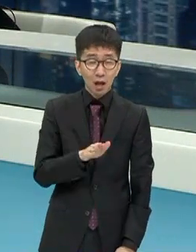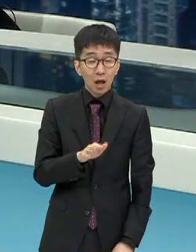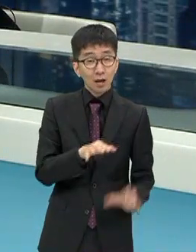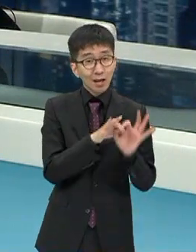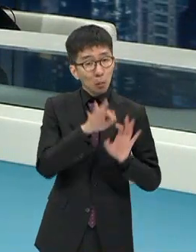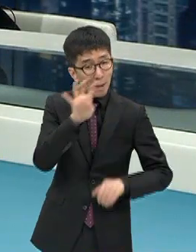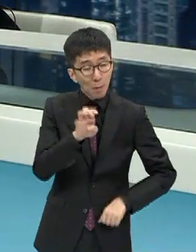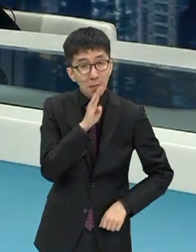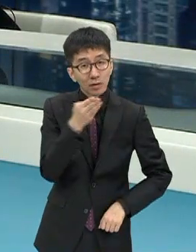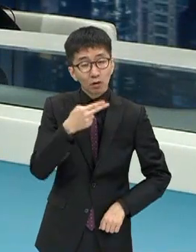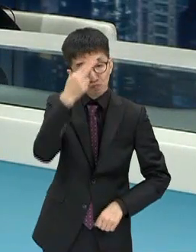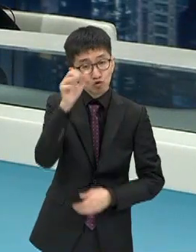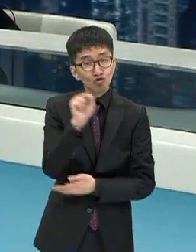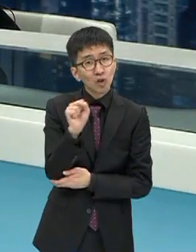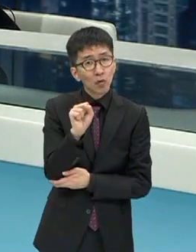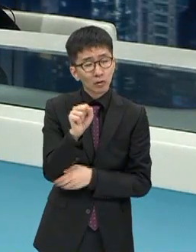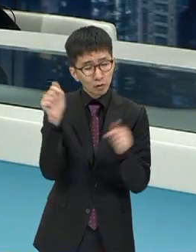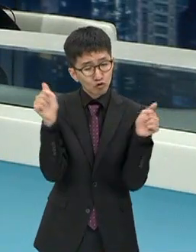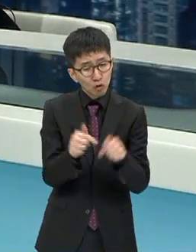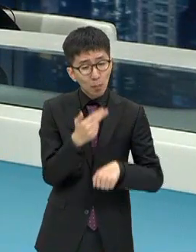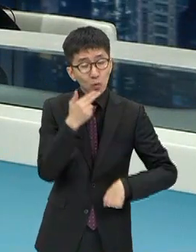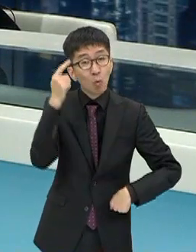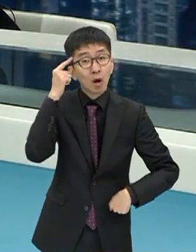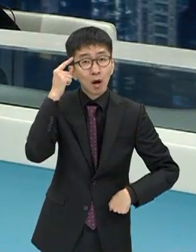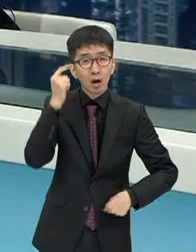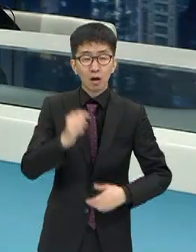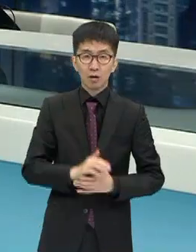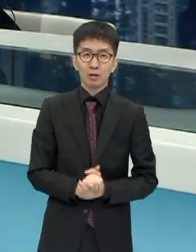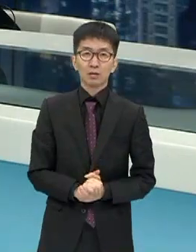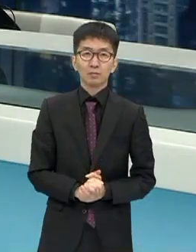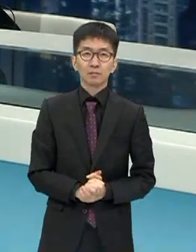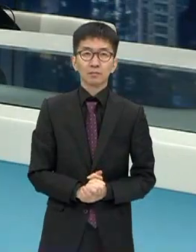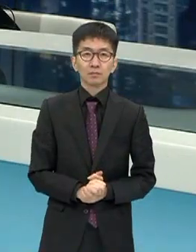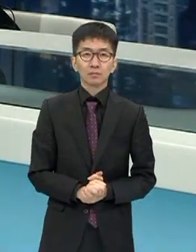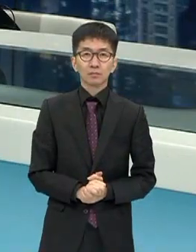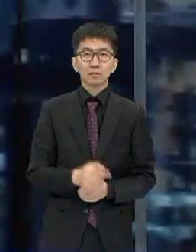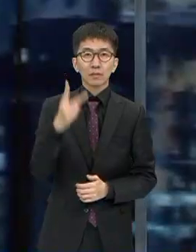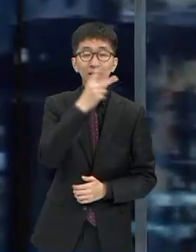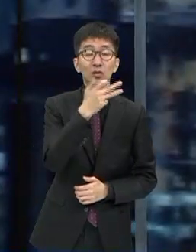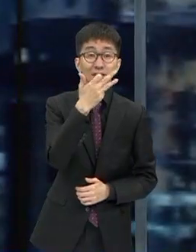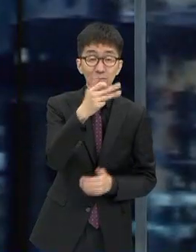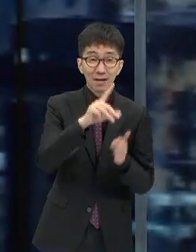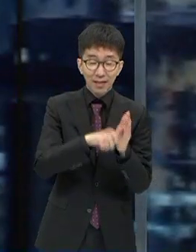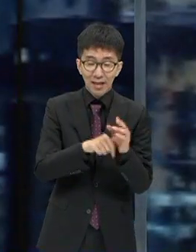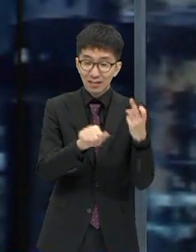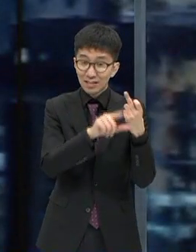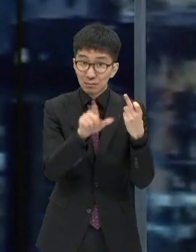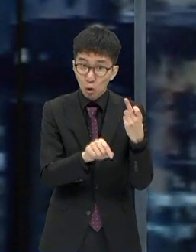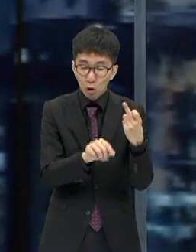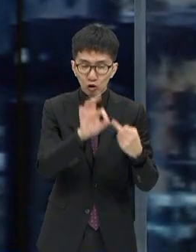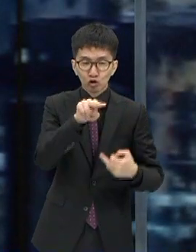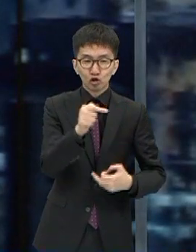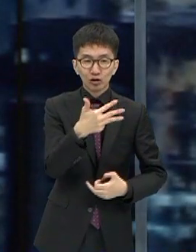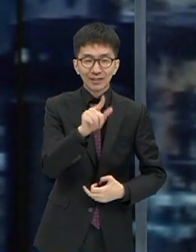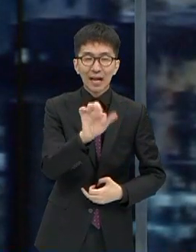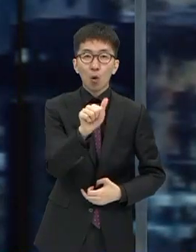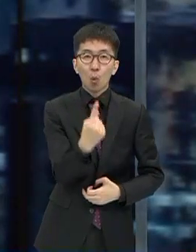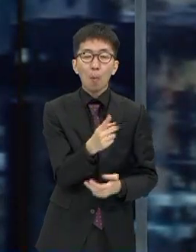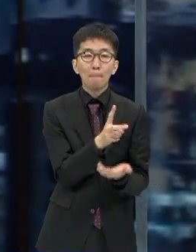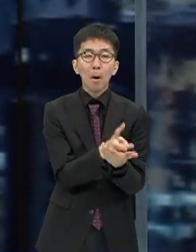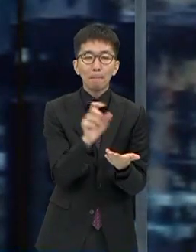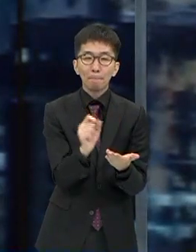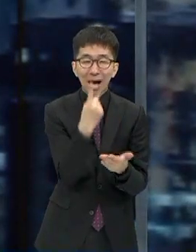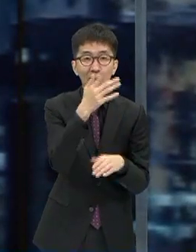반복되는데도 왜 음주운전이 근절되지 않는 걸까요? 네, 일단 지난 2018년 12월 윤창호법 시행 후